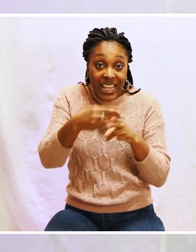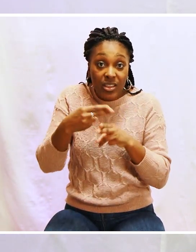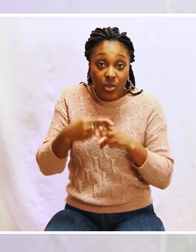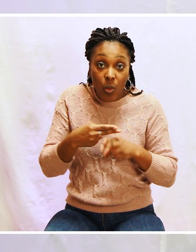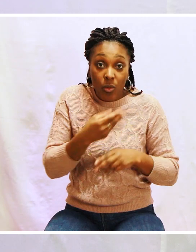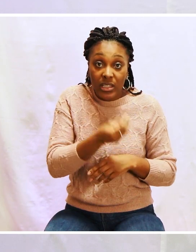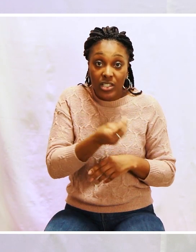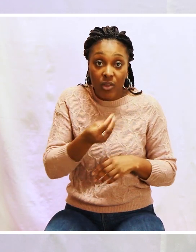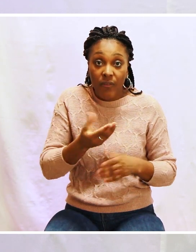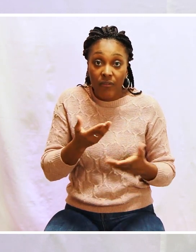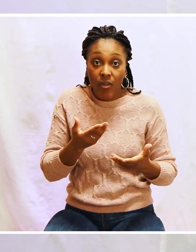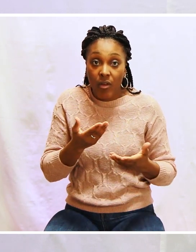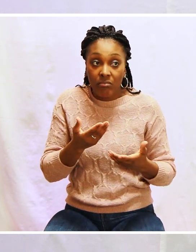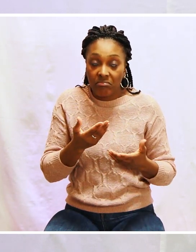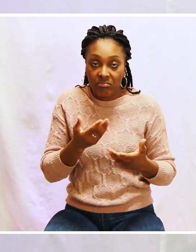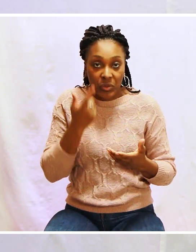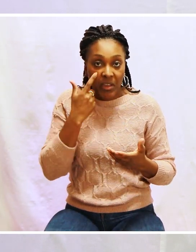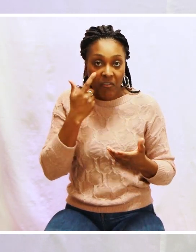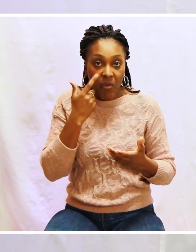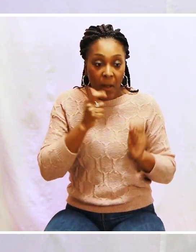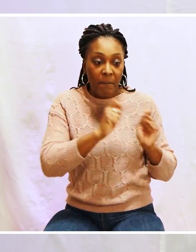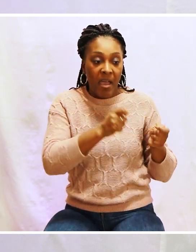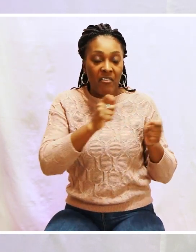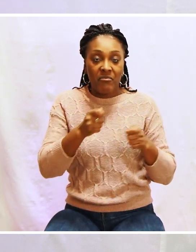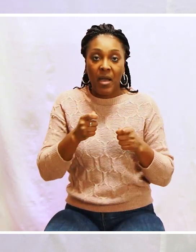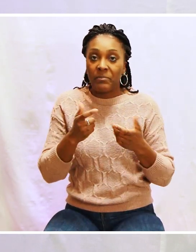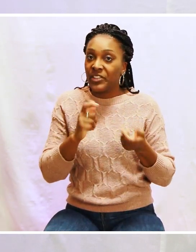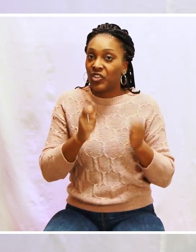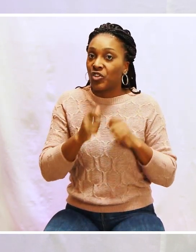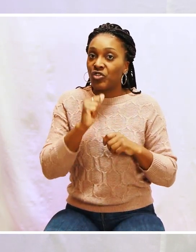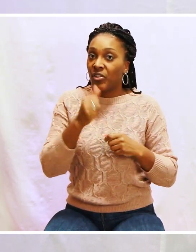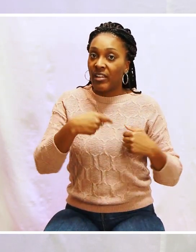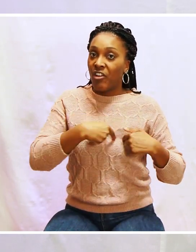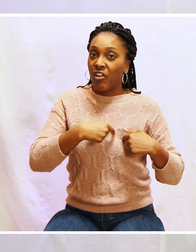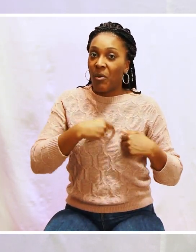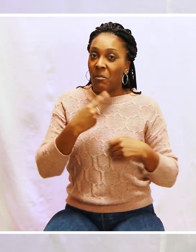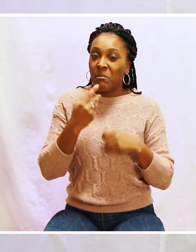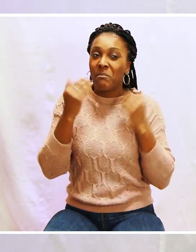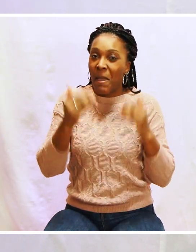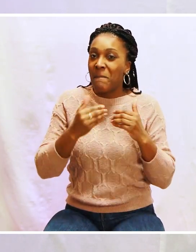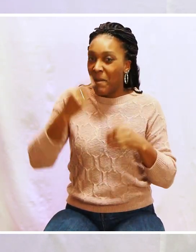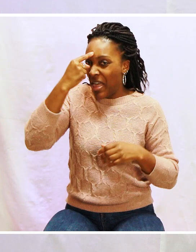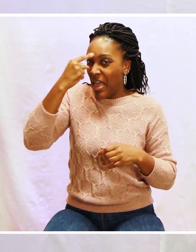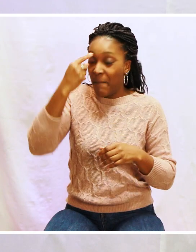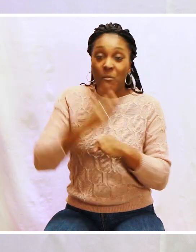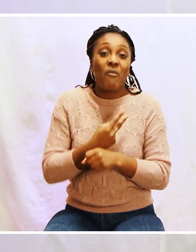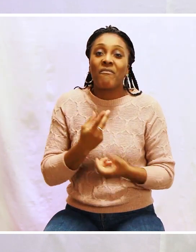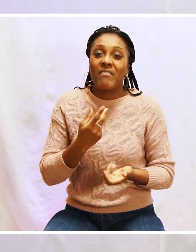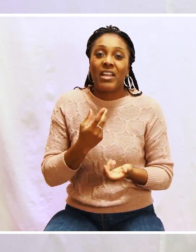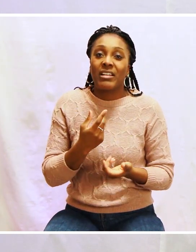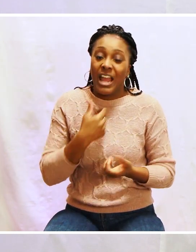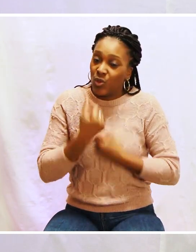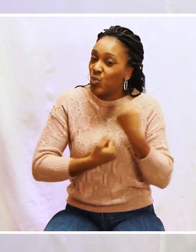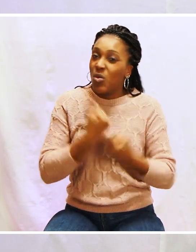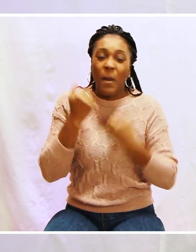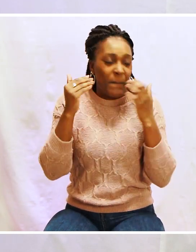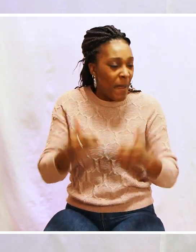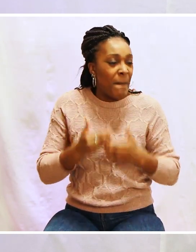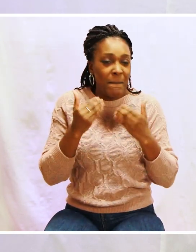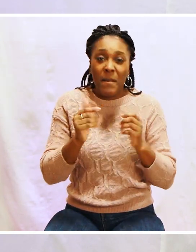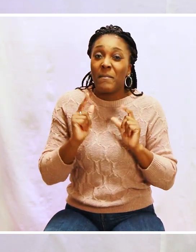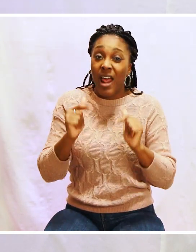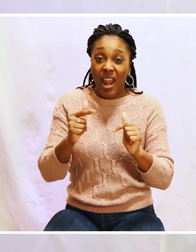dans son cœur. Rien n'a changé. Quand on choisit un moyen humain, notre cœur ne change pas. La douleur sera toujours